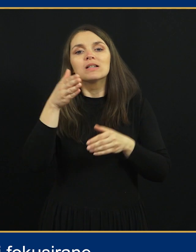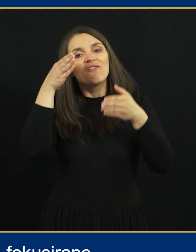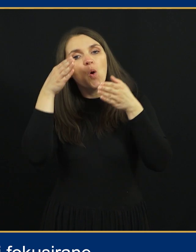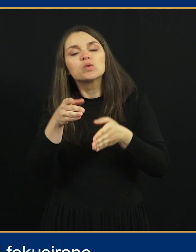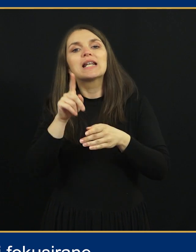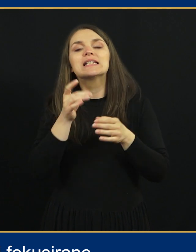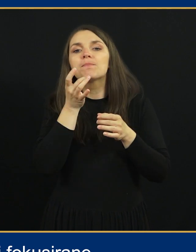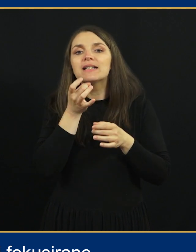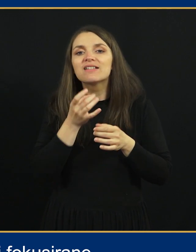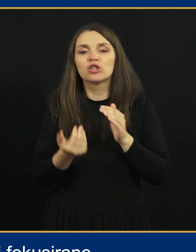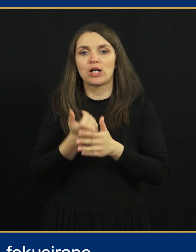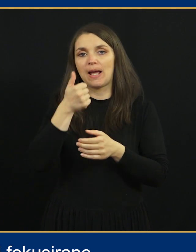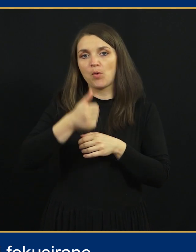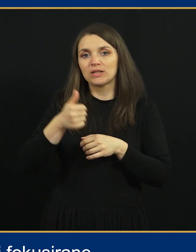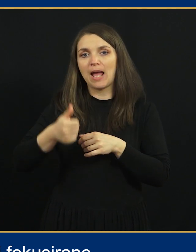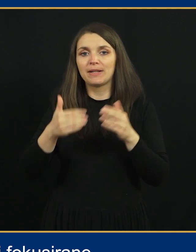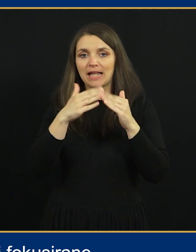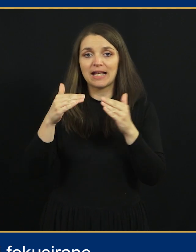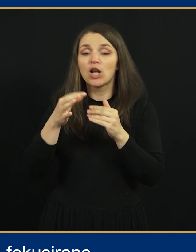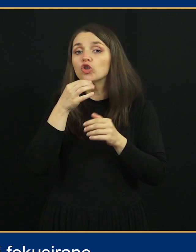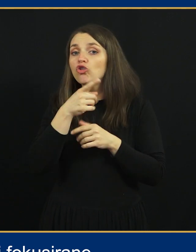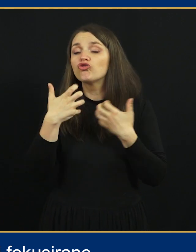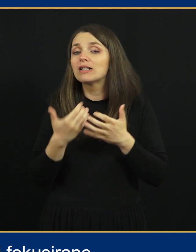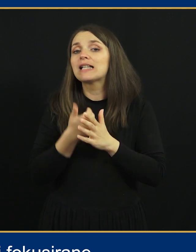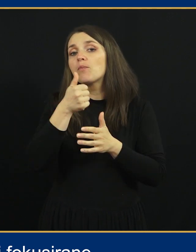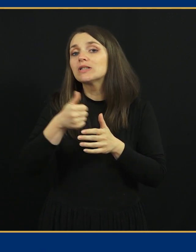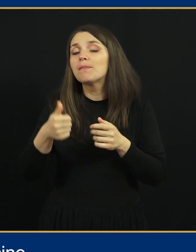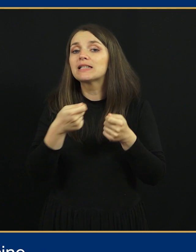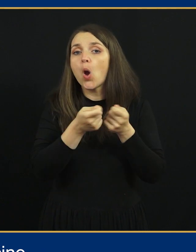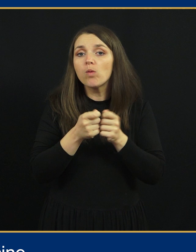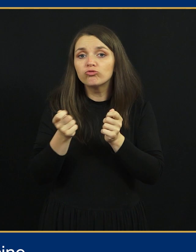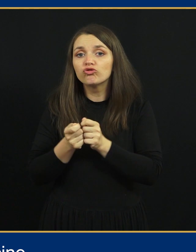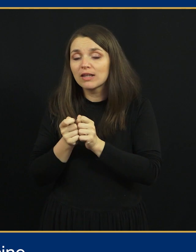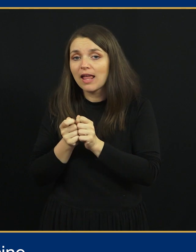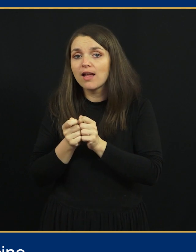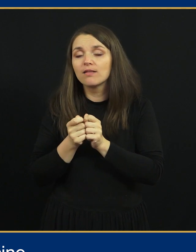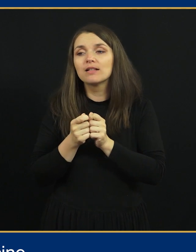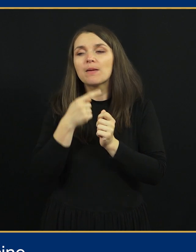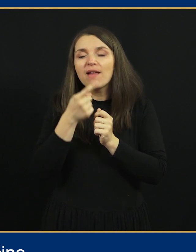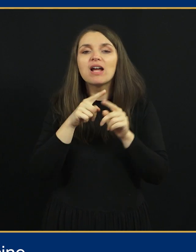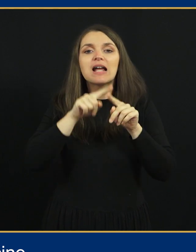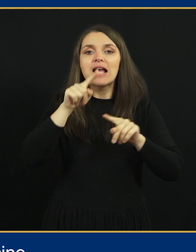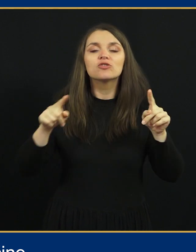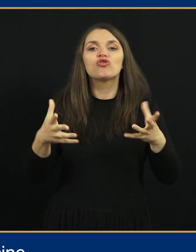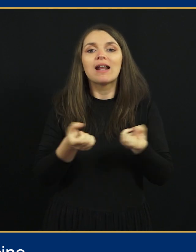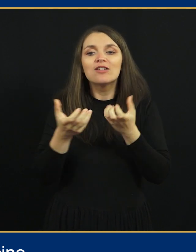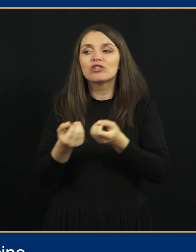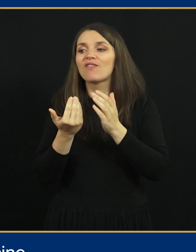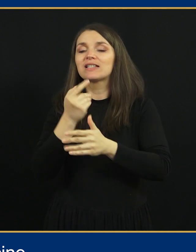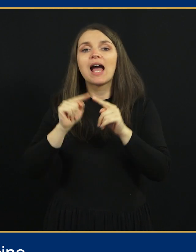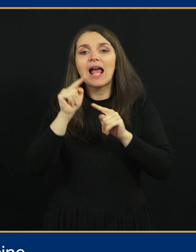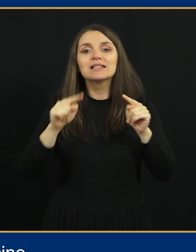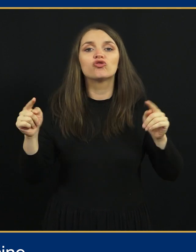rešitve morajo biti fokusirane in specifične za posamezna naselja, če želite za posamezne občine, skratka